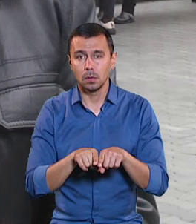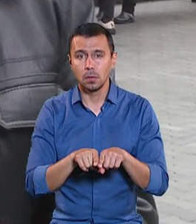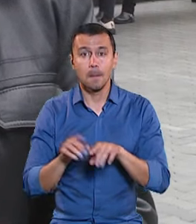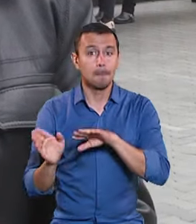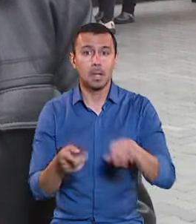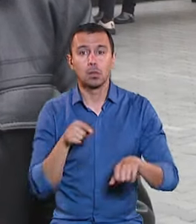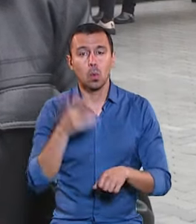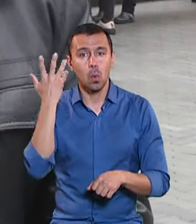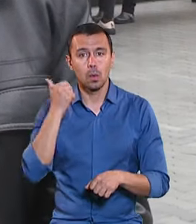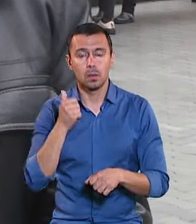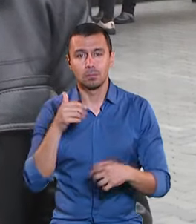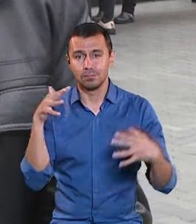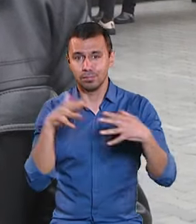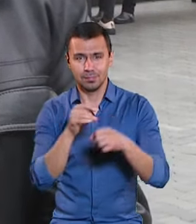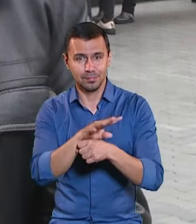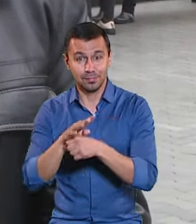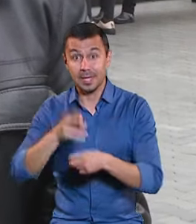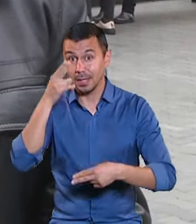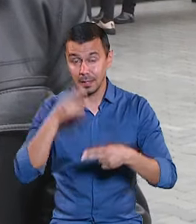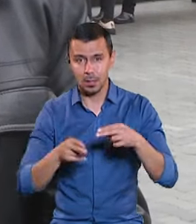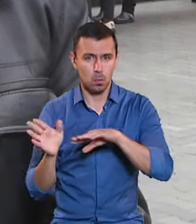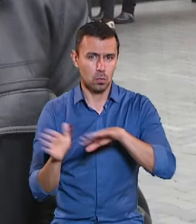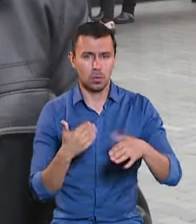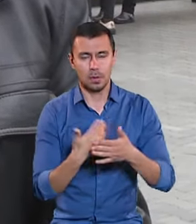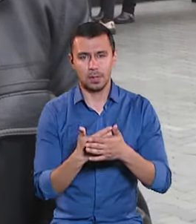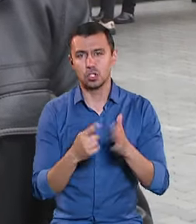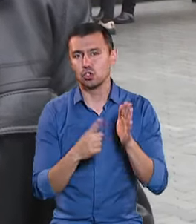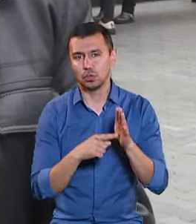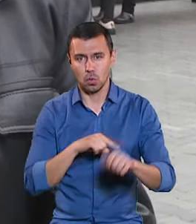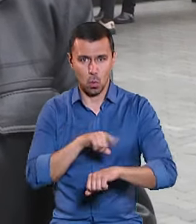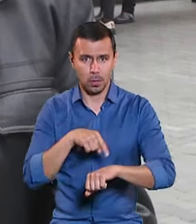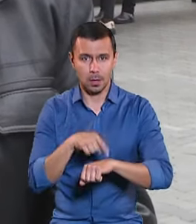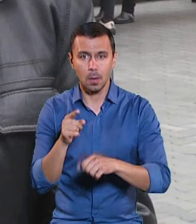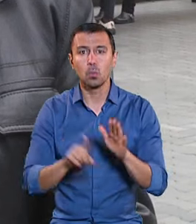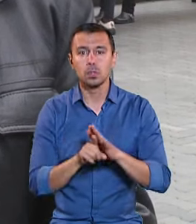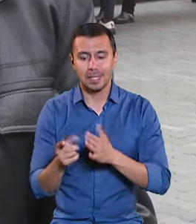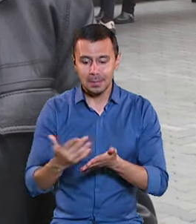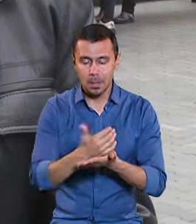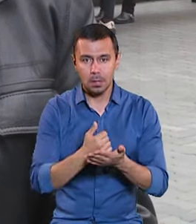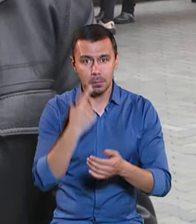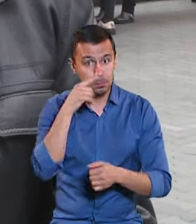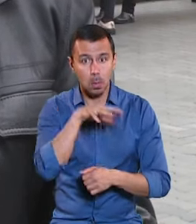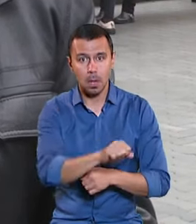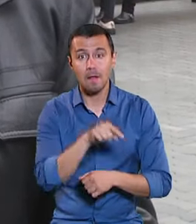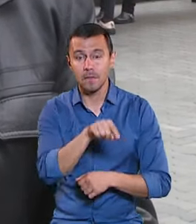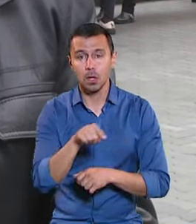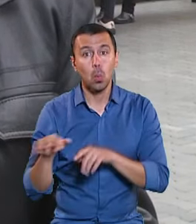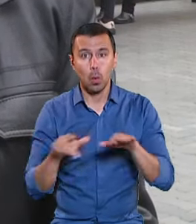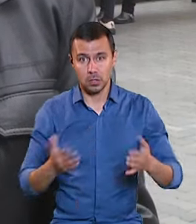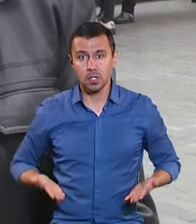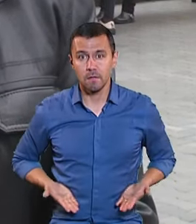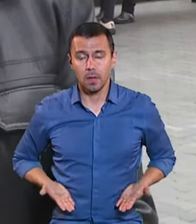Після того, коли бій закінчився, пройшло вже десь 6 годин, їх почали збирати і побачили, що він